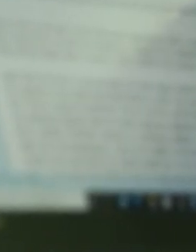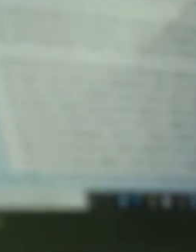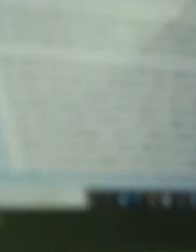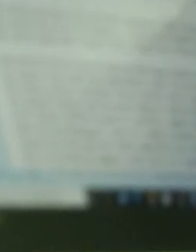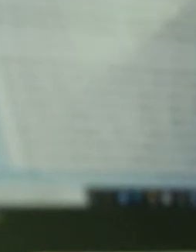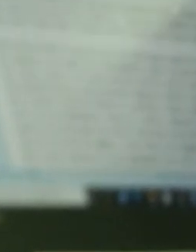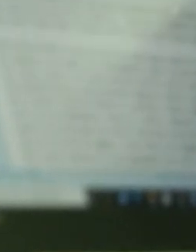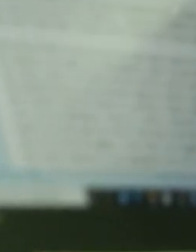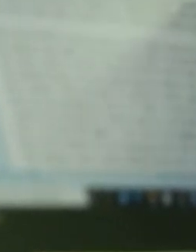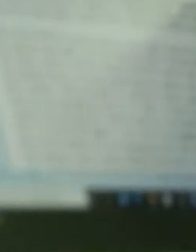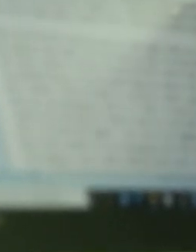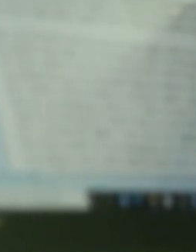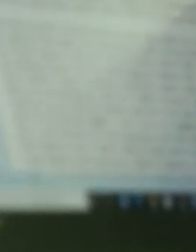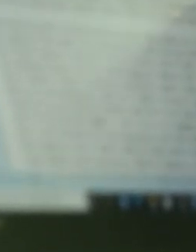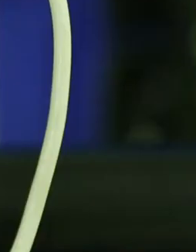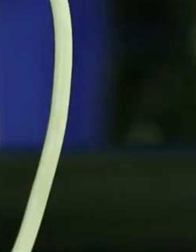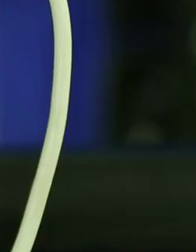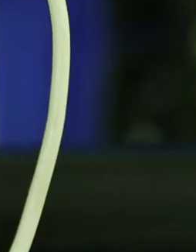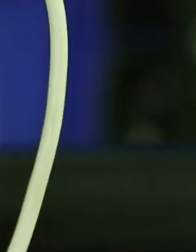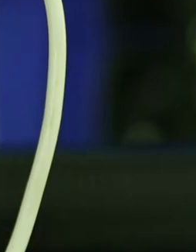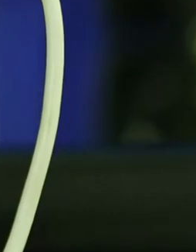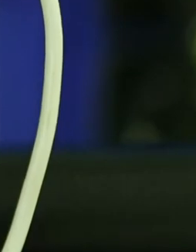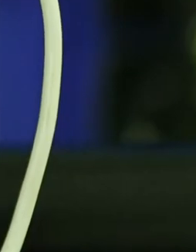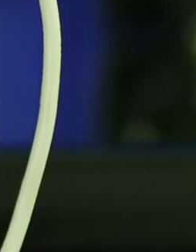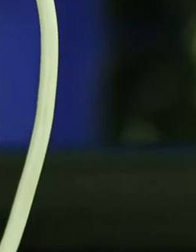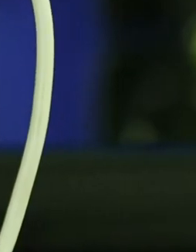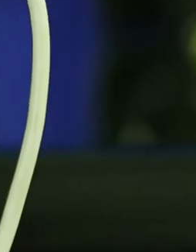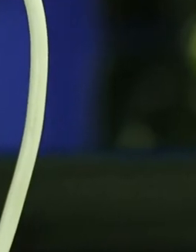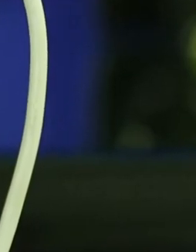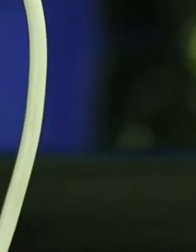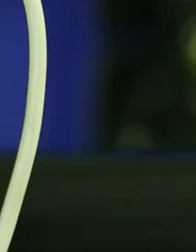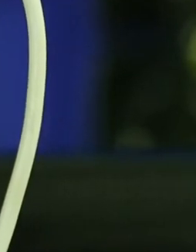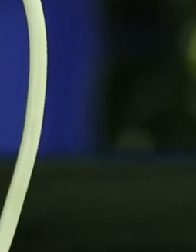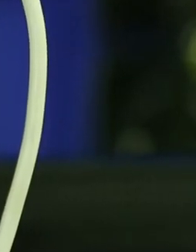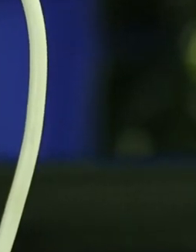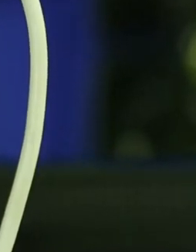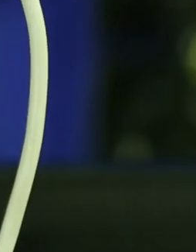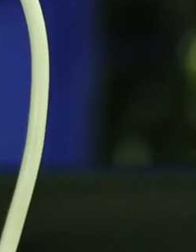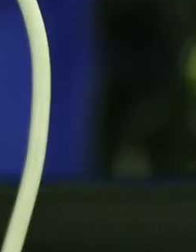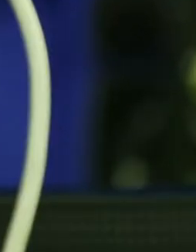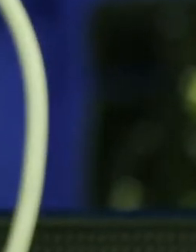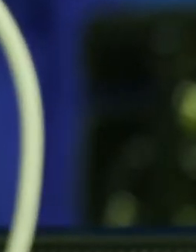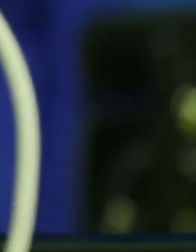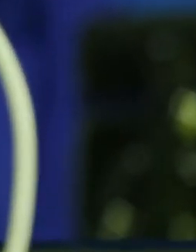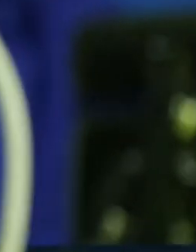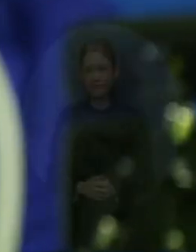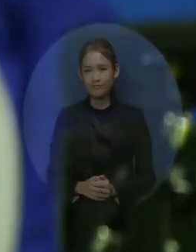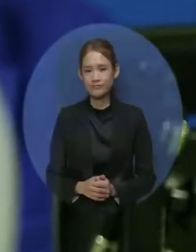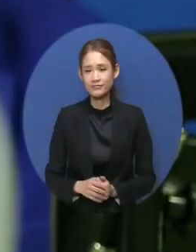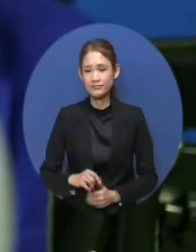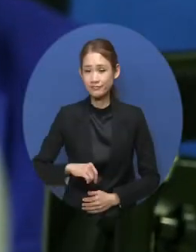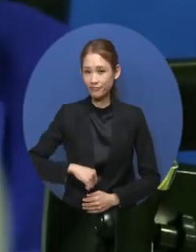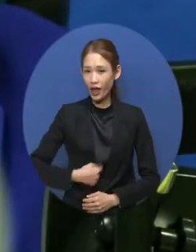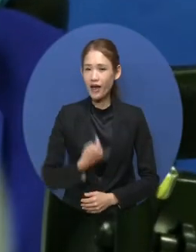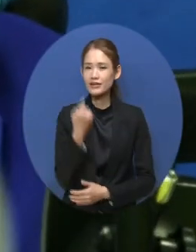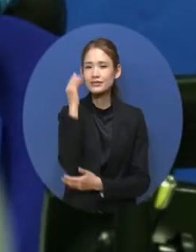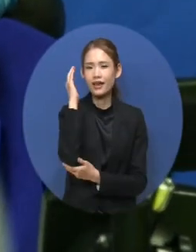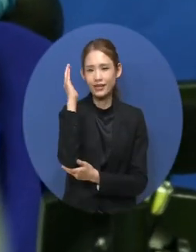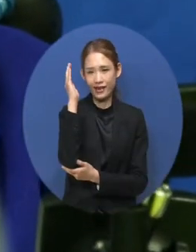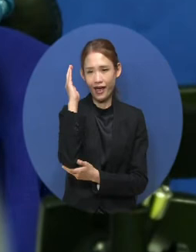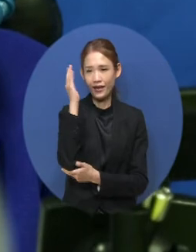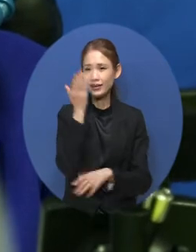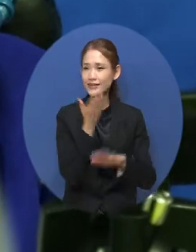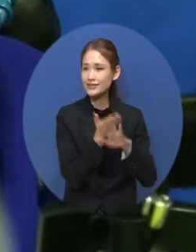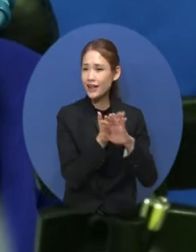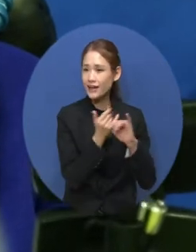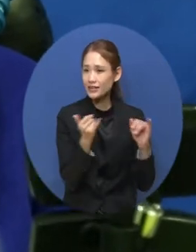쓸쓸히 입대하였습니다. 저만의 투쟁을 하고 있습니다. 자신의 이야기가